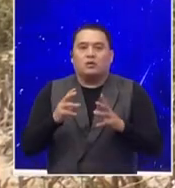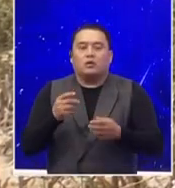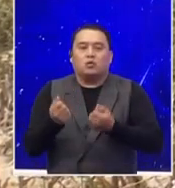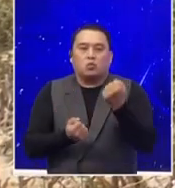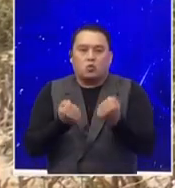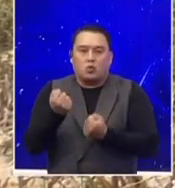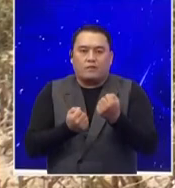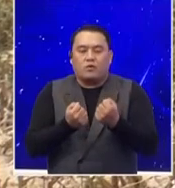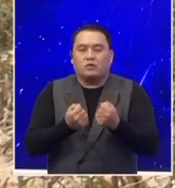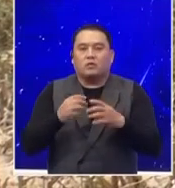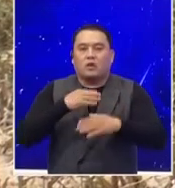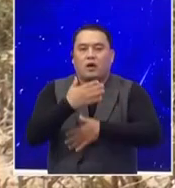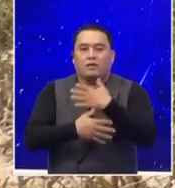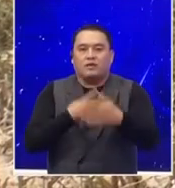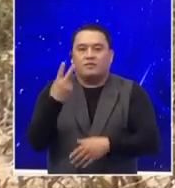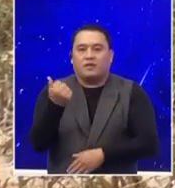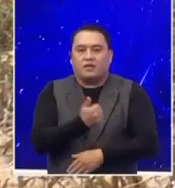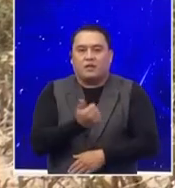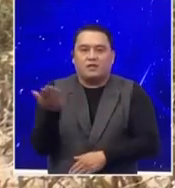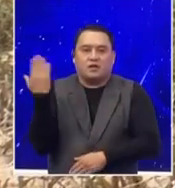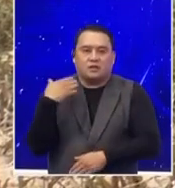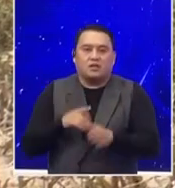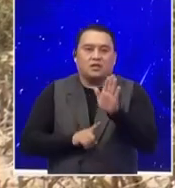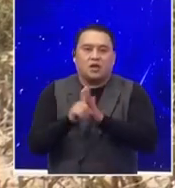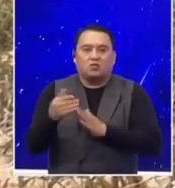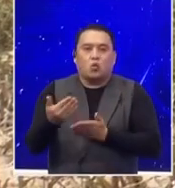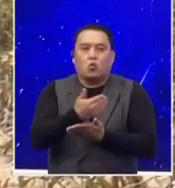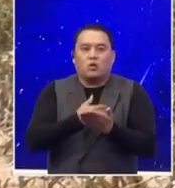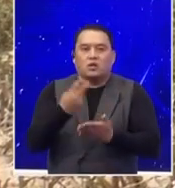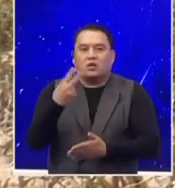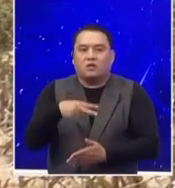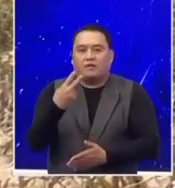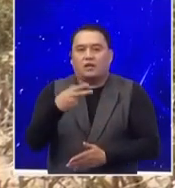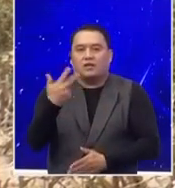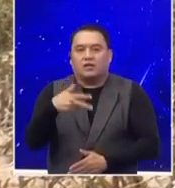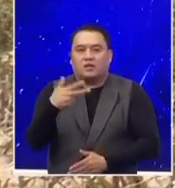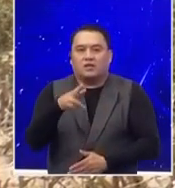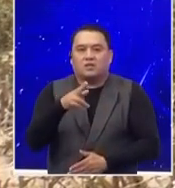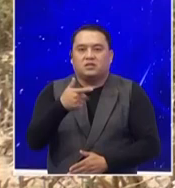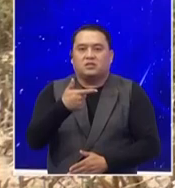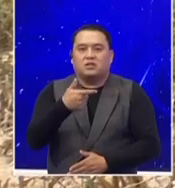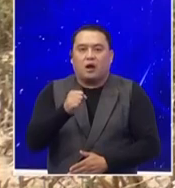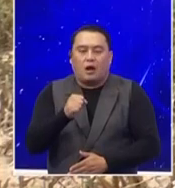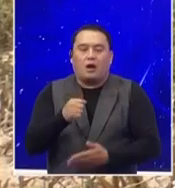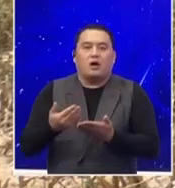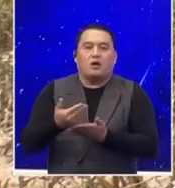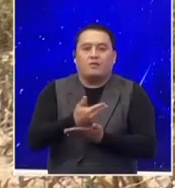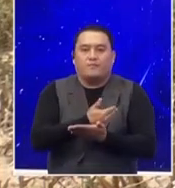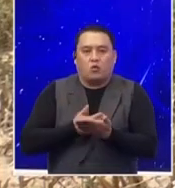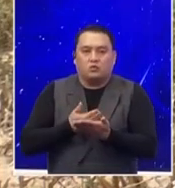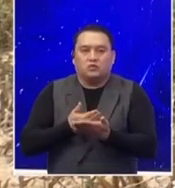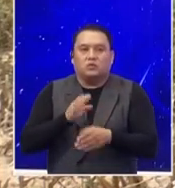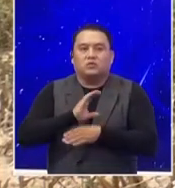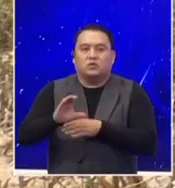Вот 2 недели назад начали уборку. В день 20-30 гектаров косим. И я вожу на